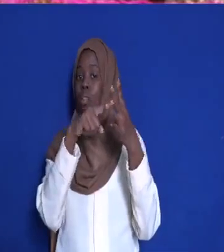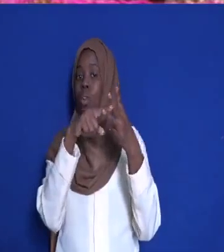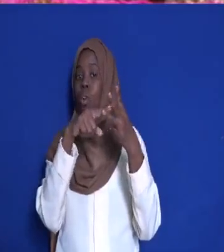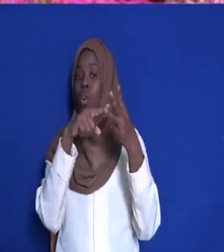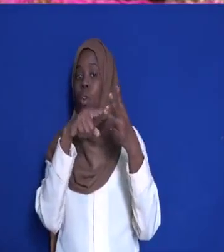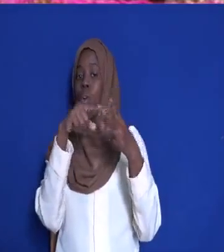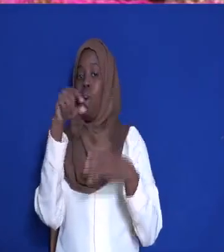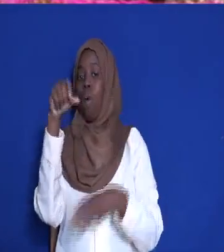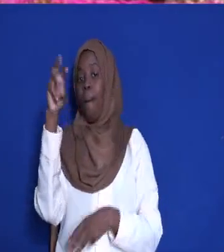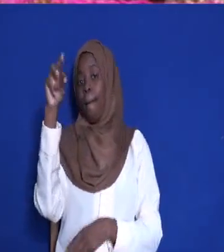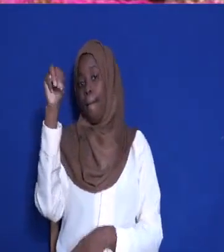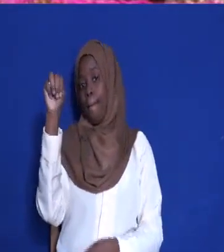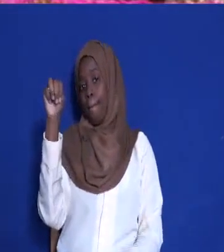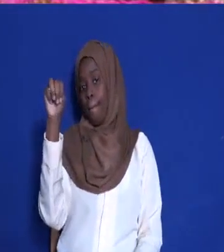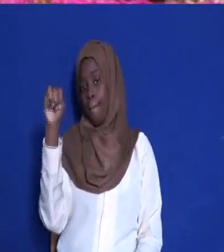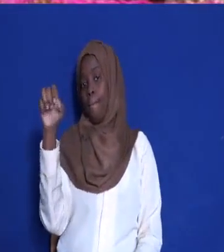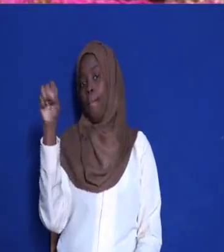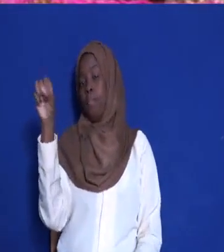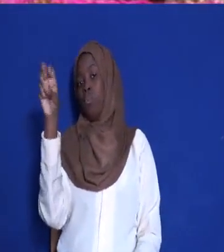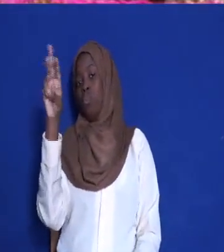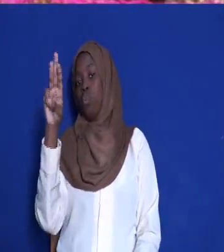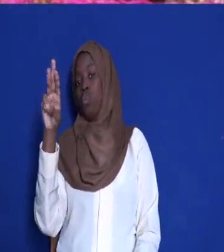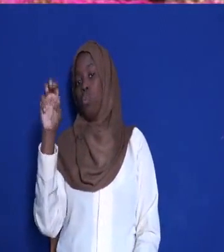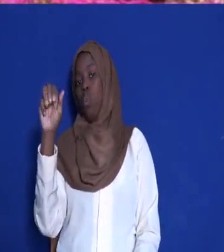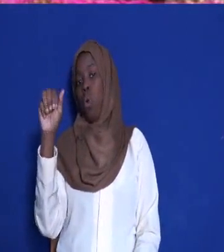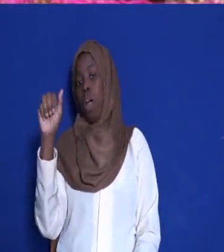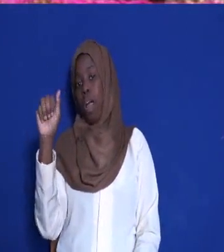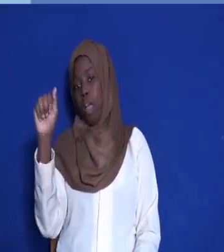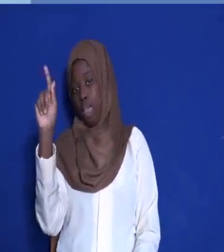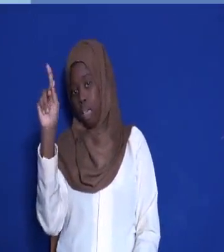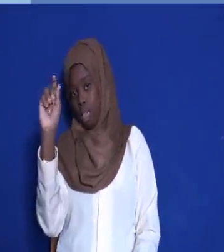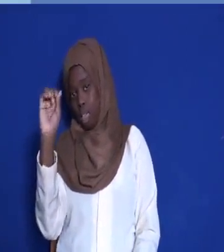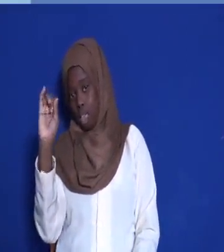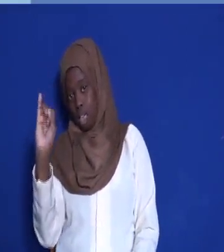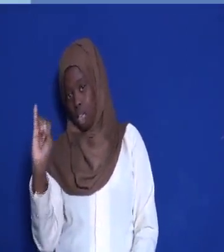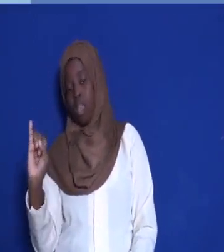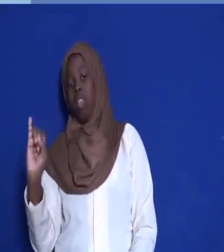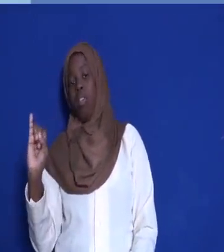Namba tatu, mswaki. Mswaki.